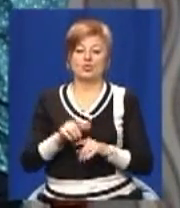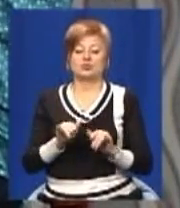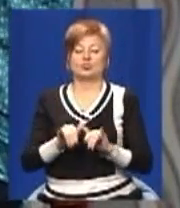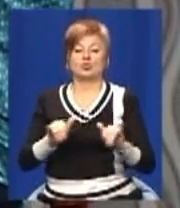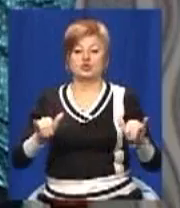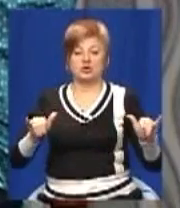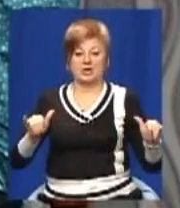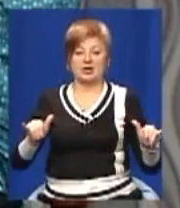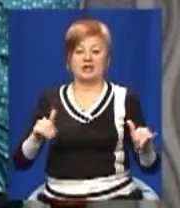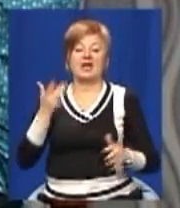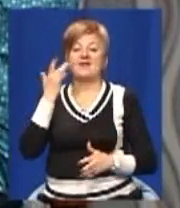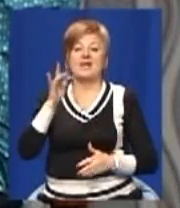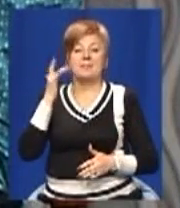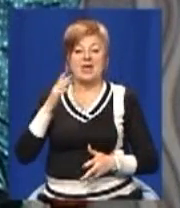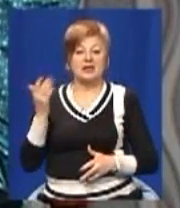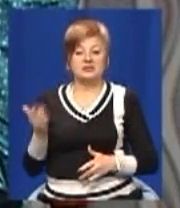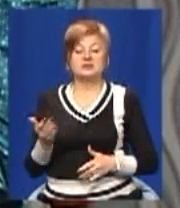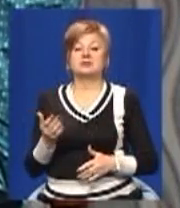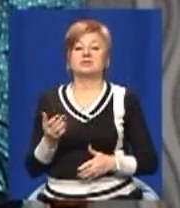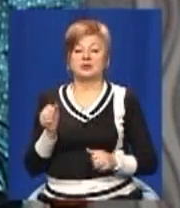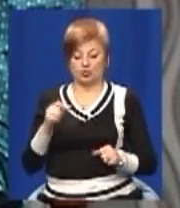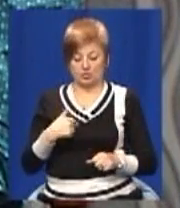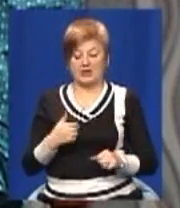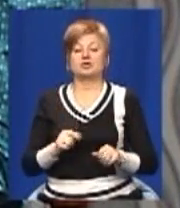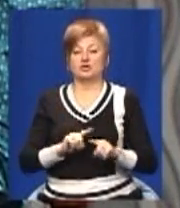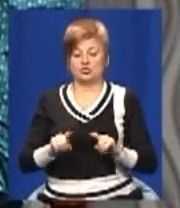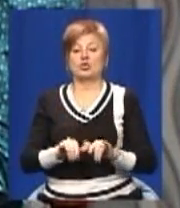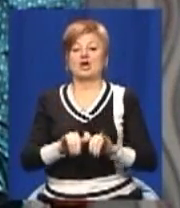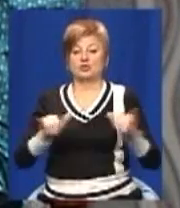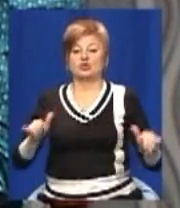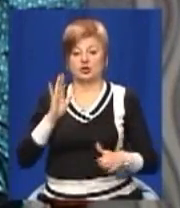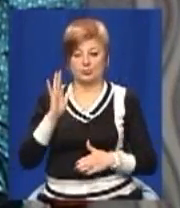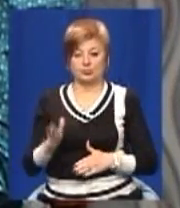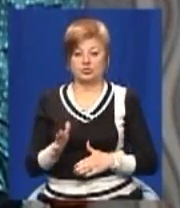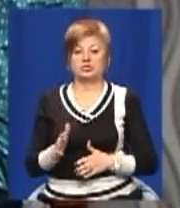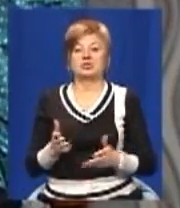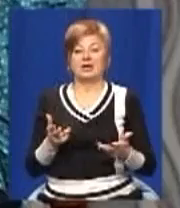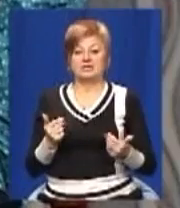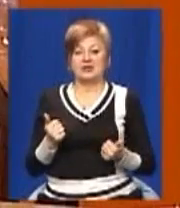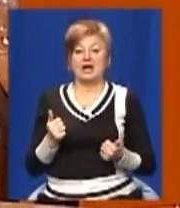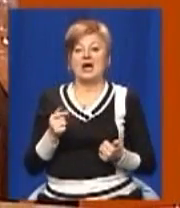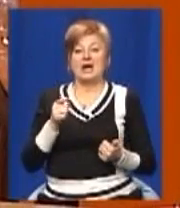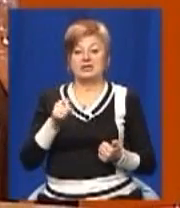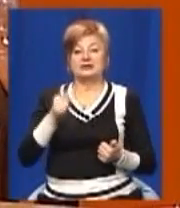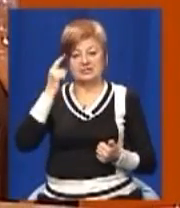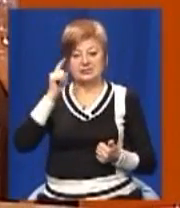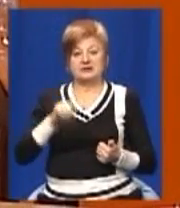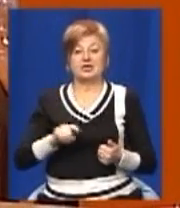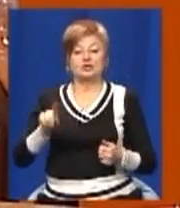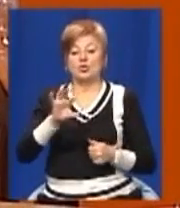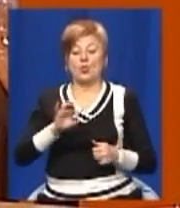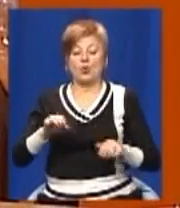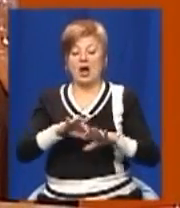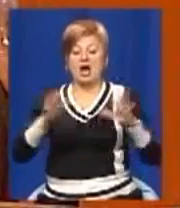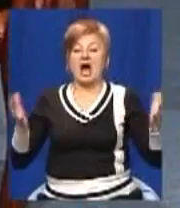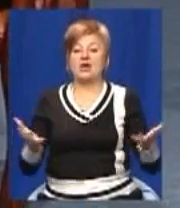поширене в Америці. Ну, можливо, і в нас скоро буде поширене, так? Так. А чи знаєш ти взагалі щось про гарбуз?